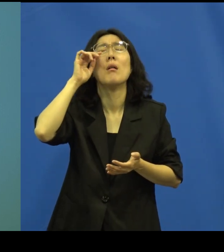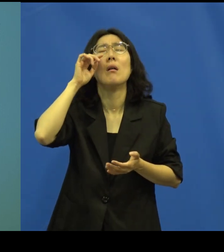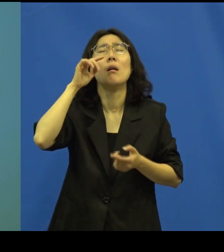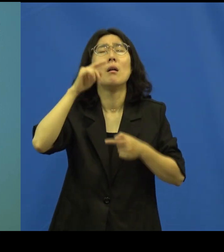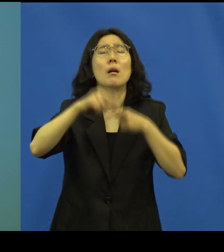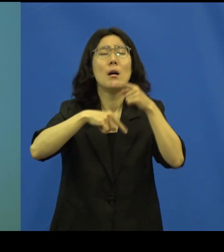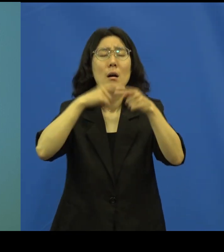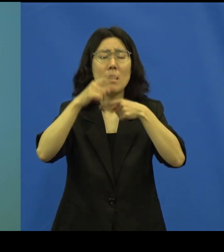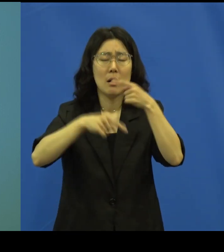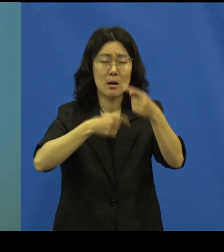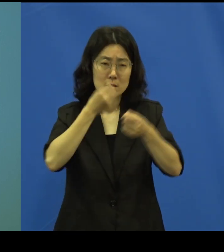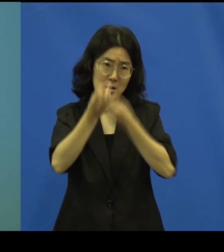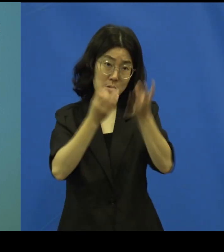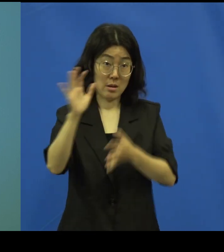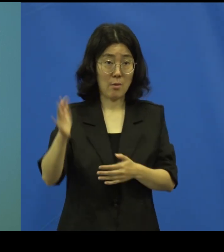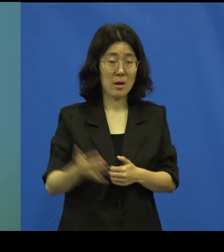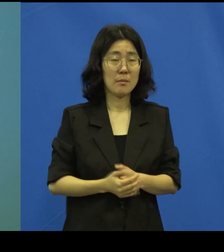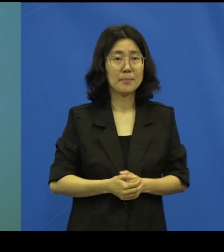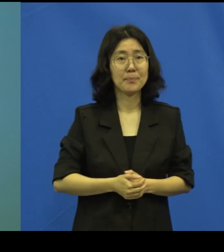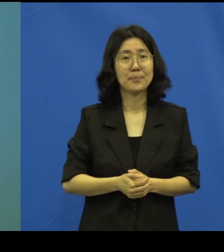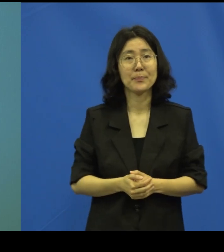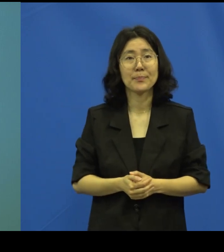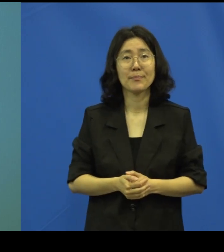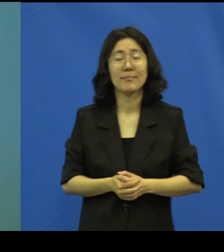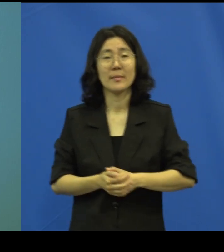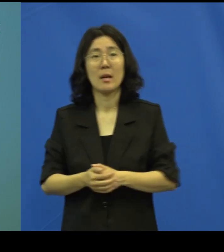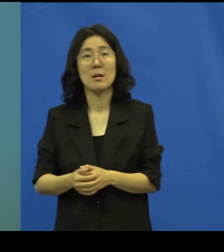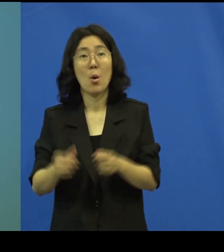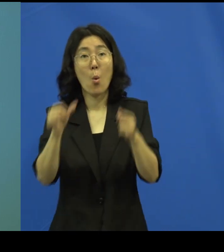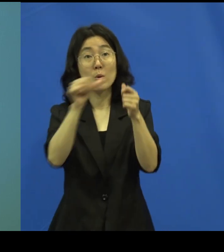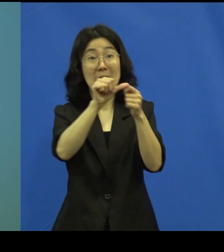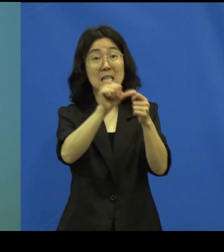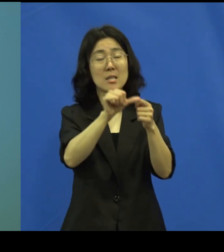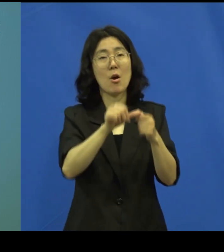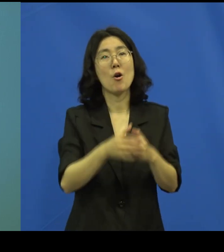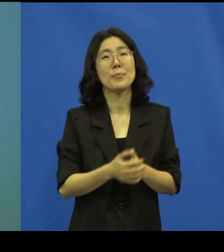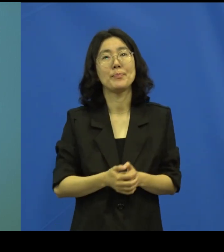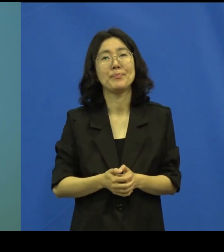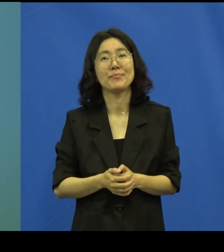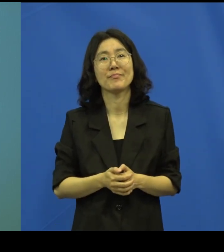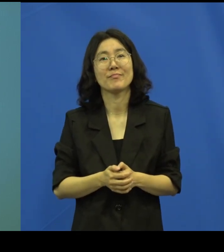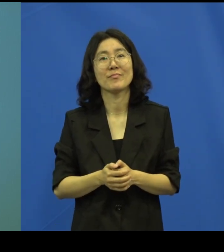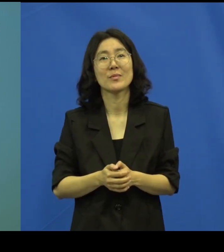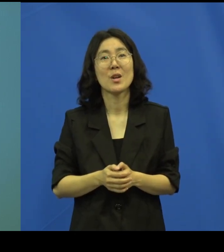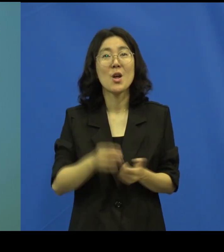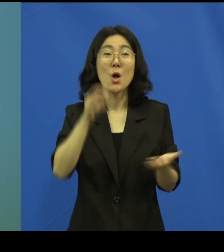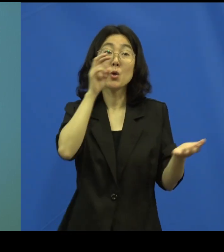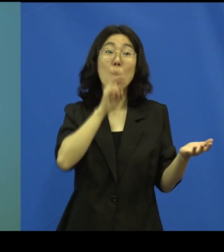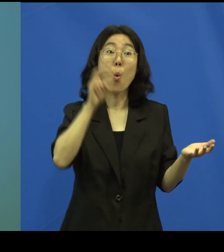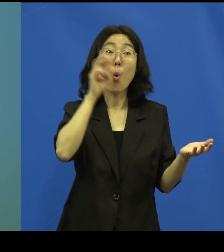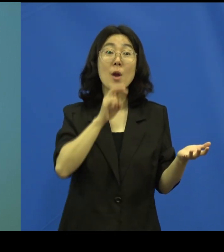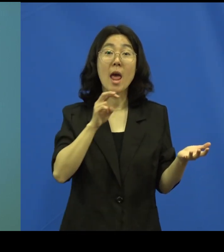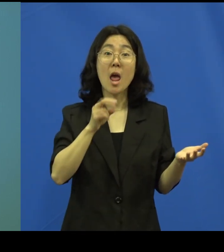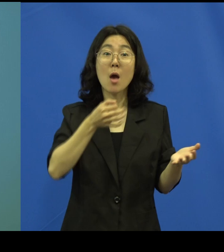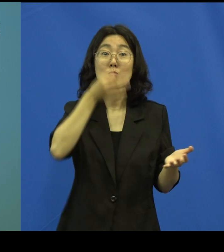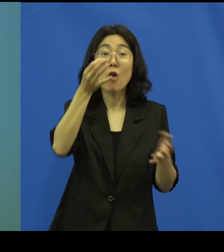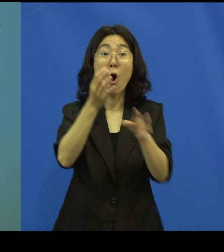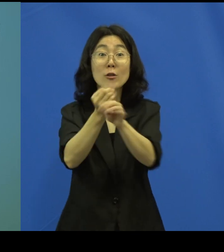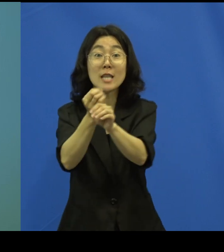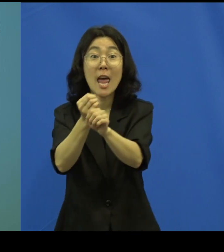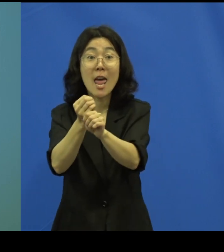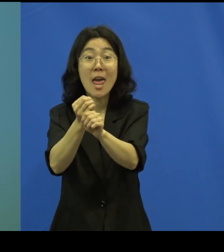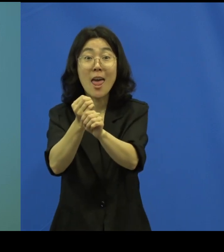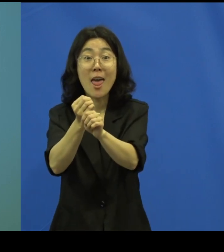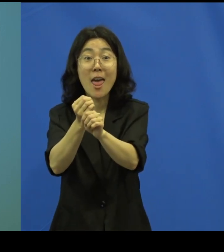자, 5장은 노래, 어린 양에 대한 경배로 가득합니다. 노래는 누가 불러요? 승리한 자들이 부르는 겁니다.